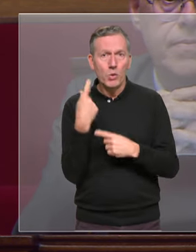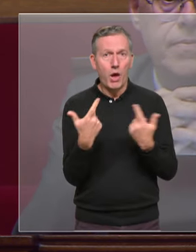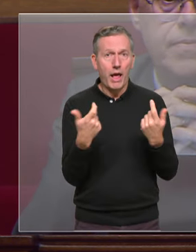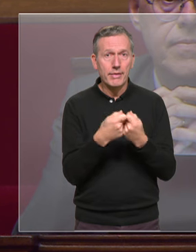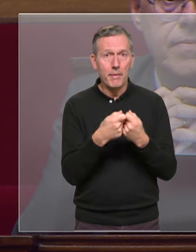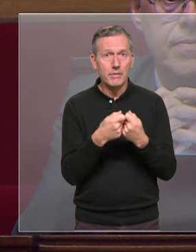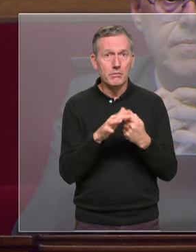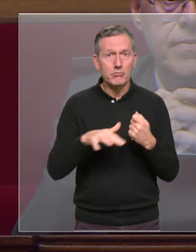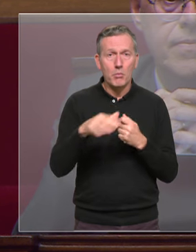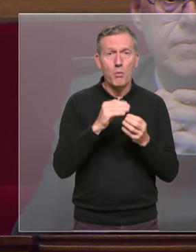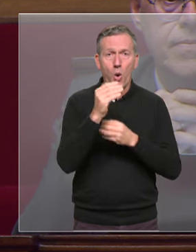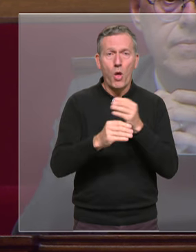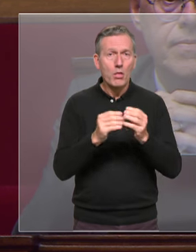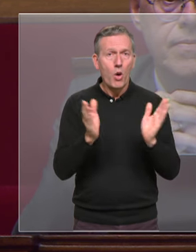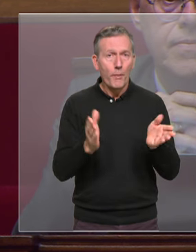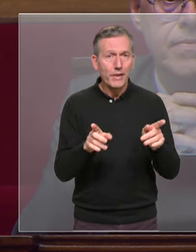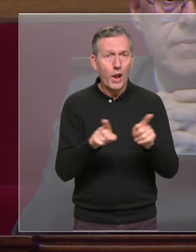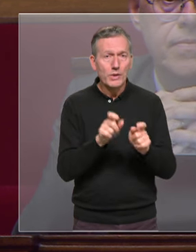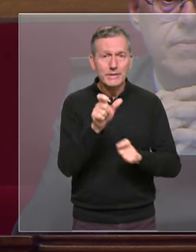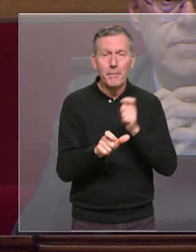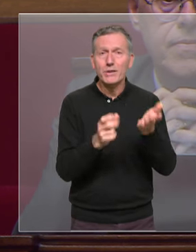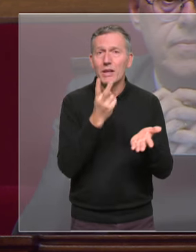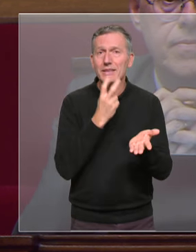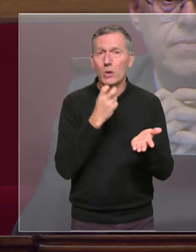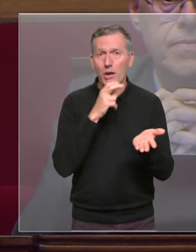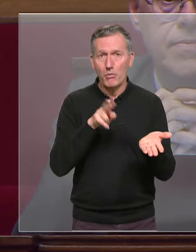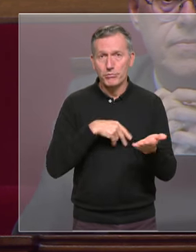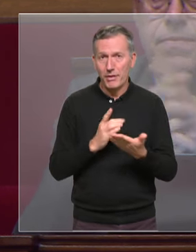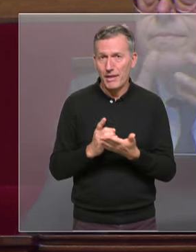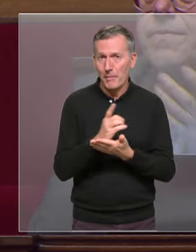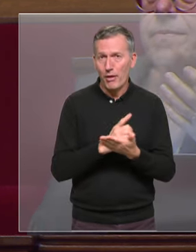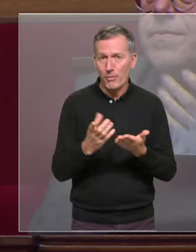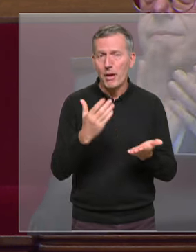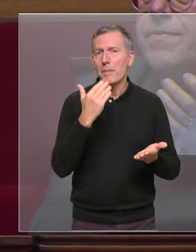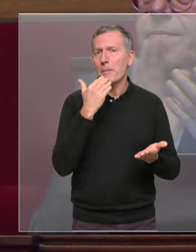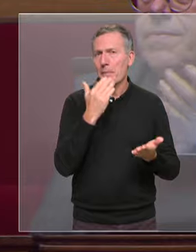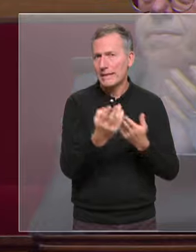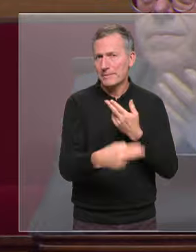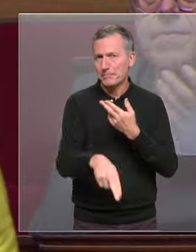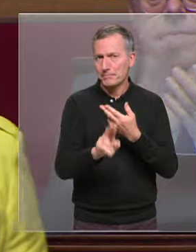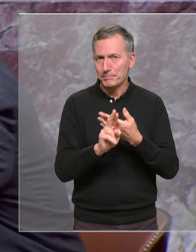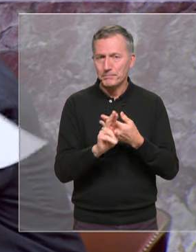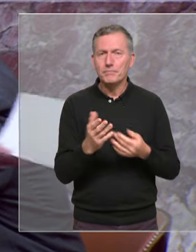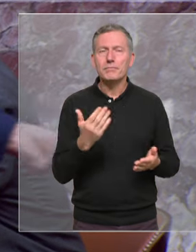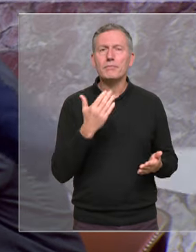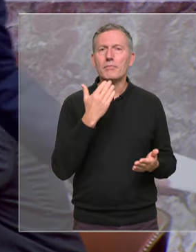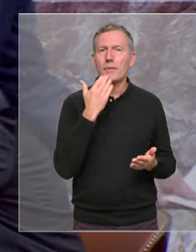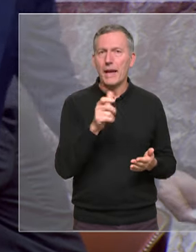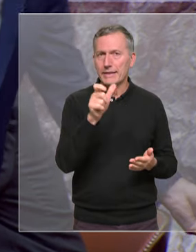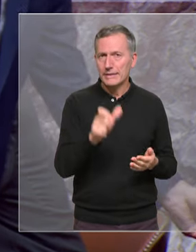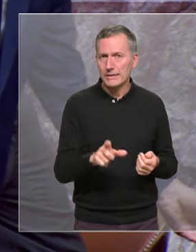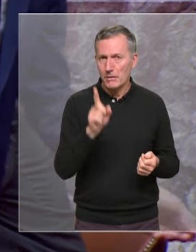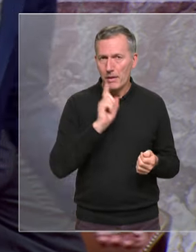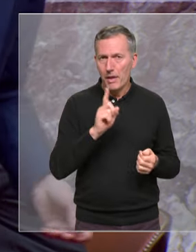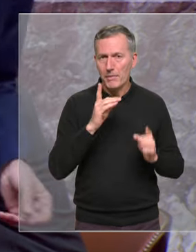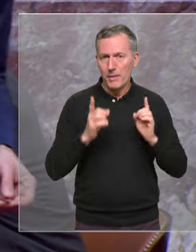communauté hospitalière et à celle des citoyens de notre département. Je vous remercie. Merci beaucoup, Madame la